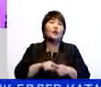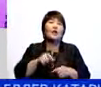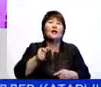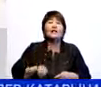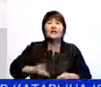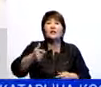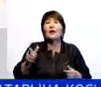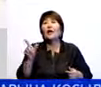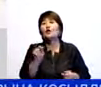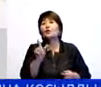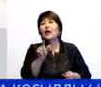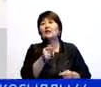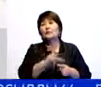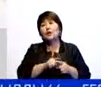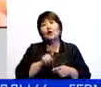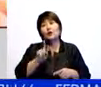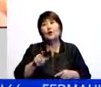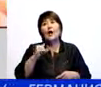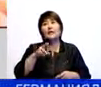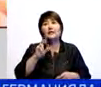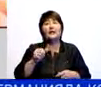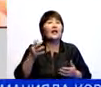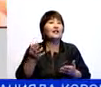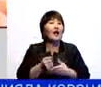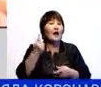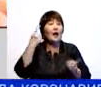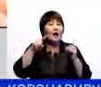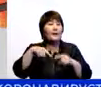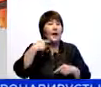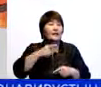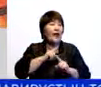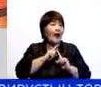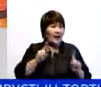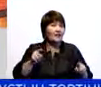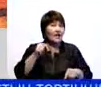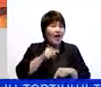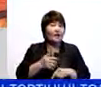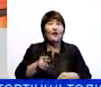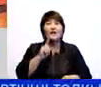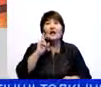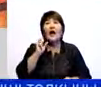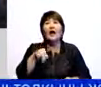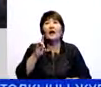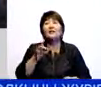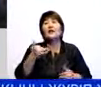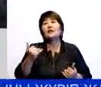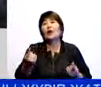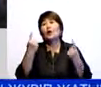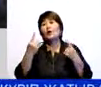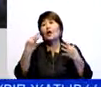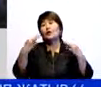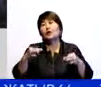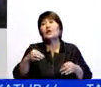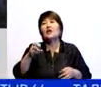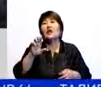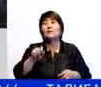арқылы жұптастырылып отырды. Сондықтан да айтыскерлердің тапқырлығымен суырып салмалығы айрықша аңғарылды. Жас ақындар тұғырлы тәуелсіздігімізді жырлап,